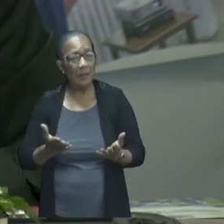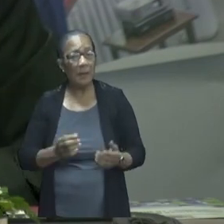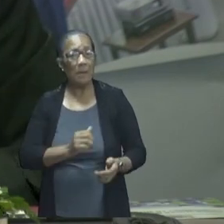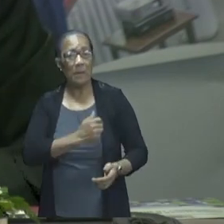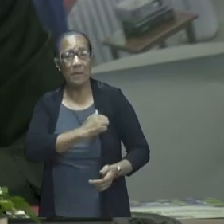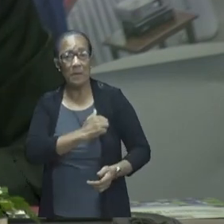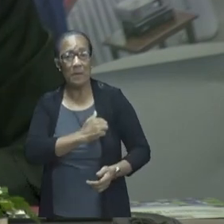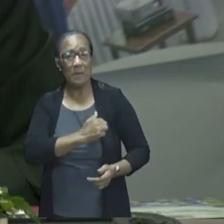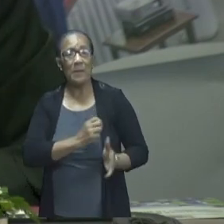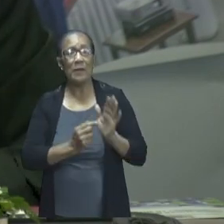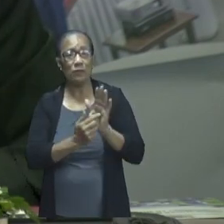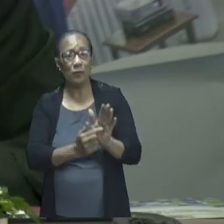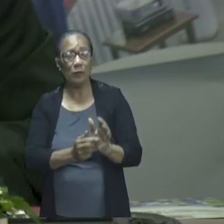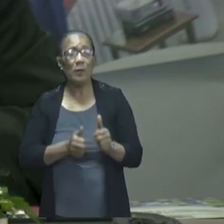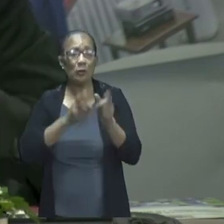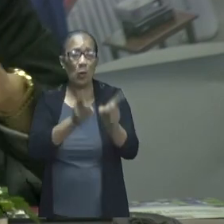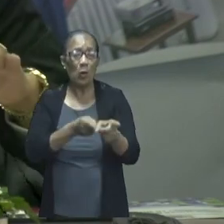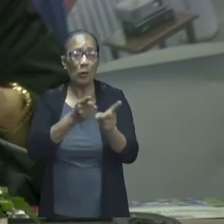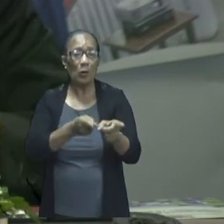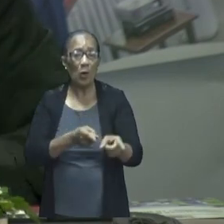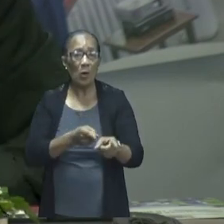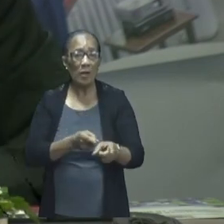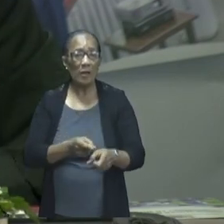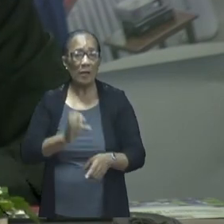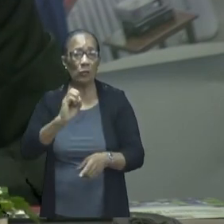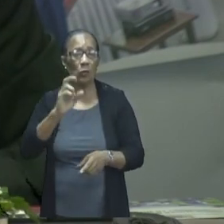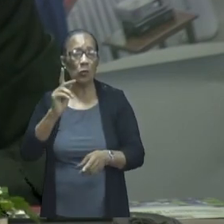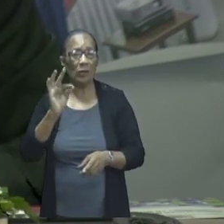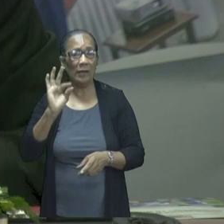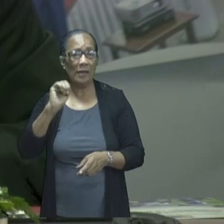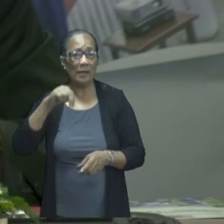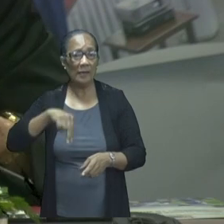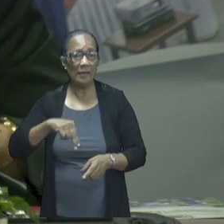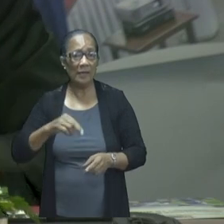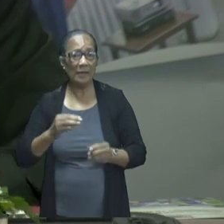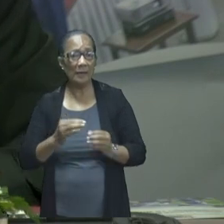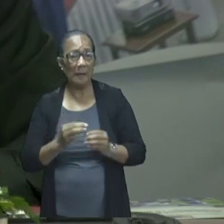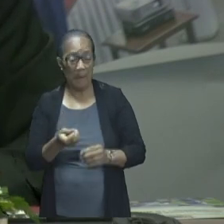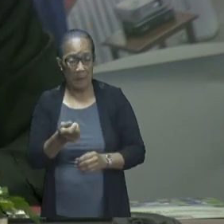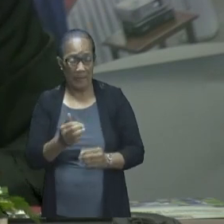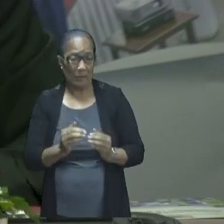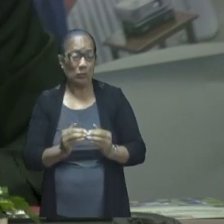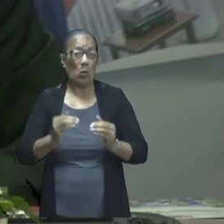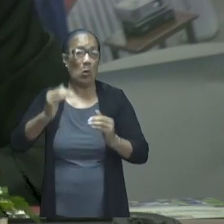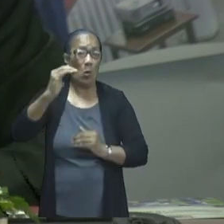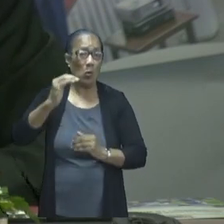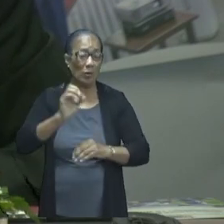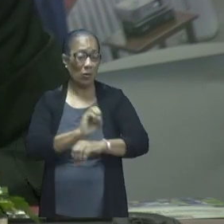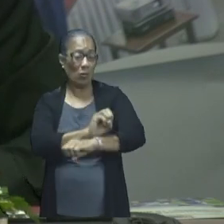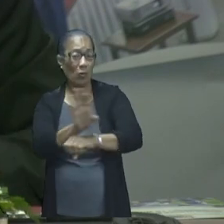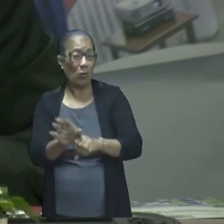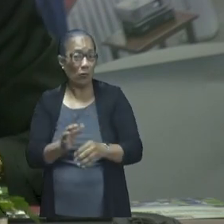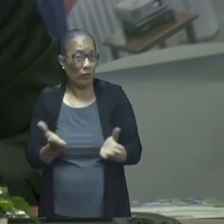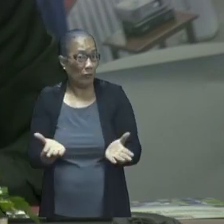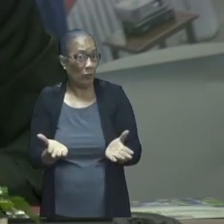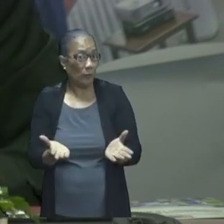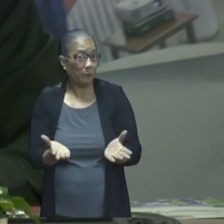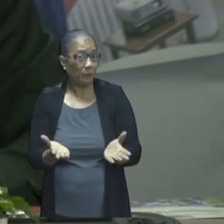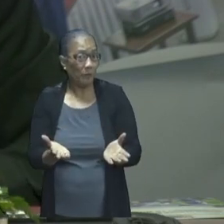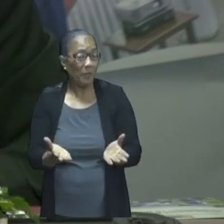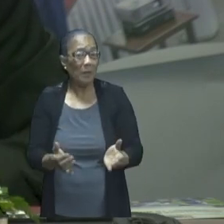in oekraïne die ook zodat voor verhogen van tal van prijzen waar we kopen het gaat met zware